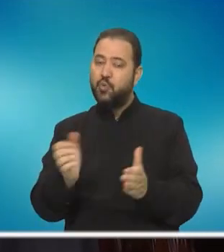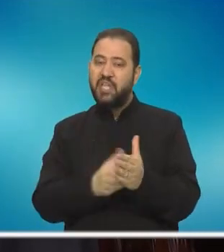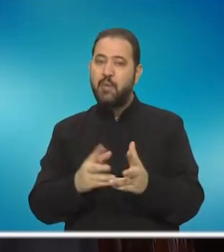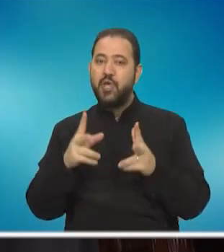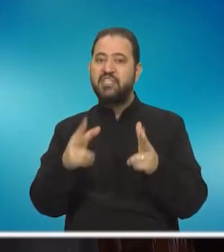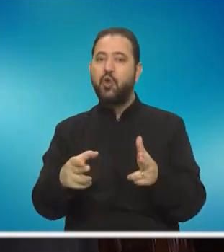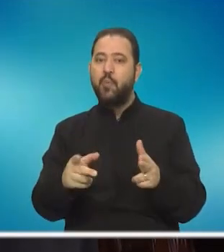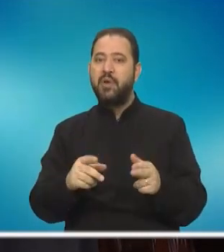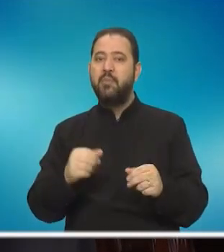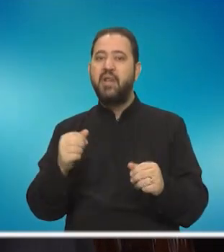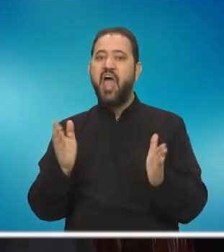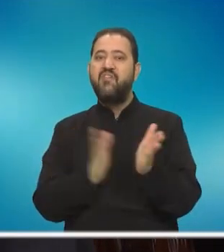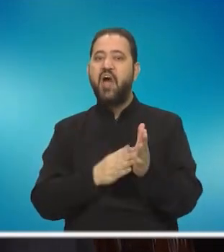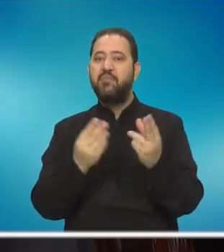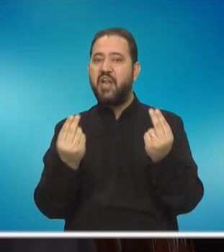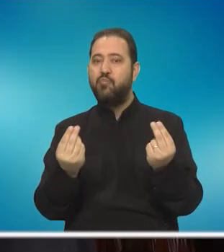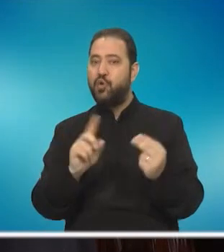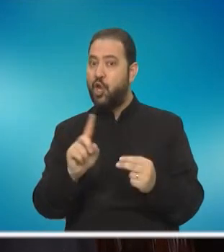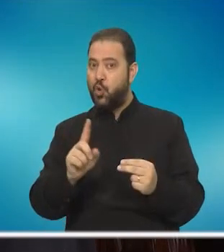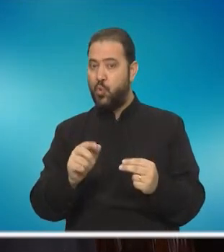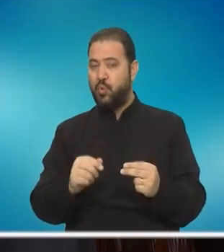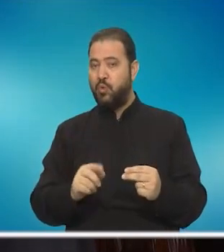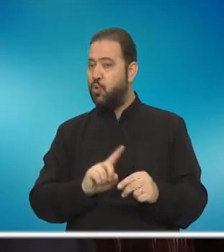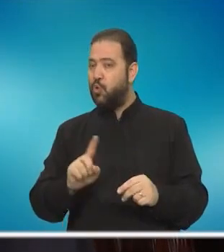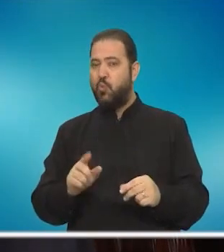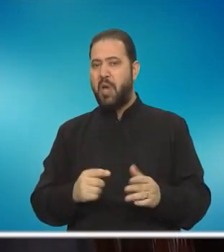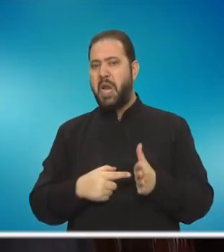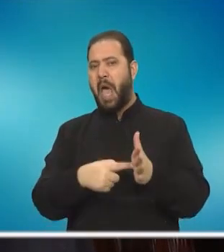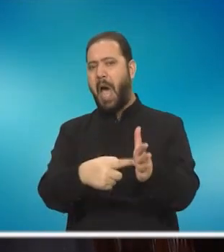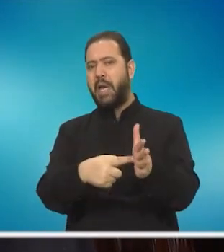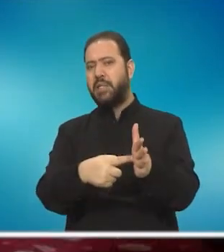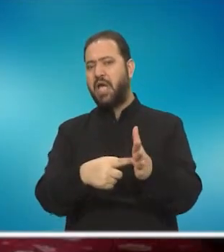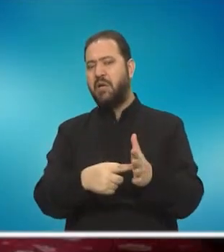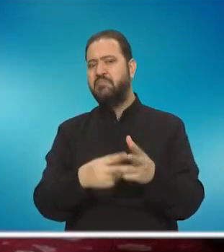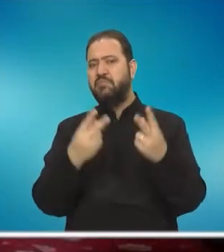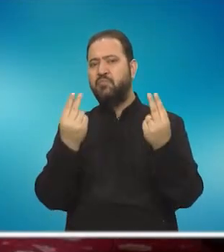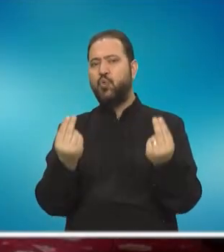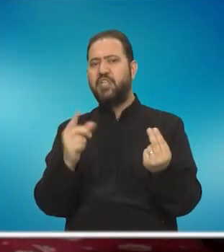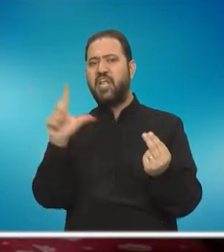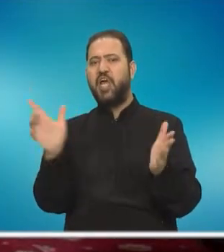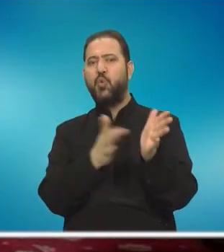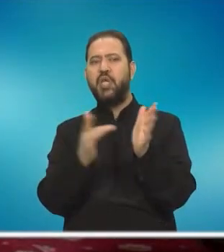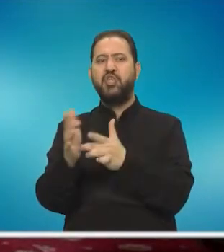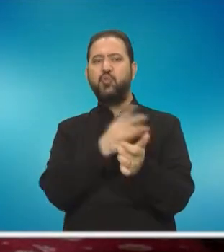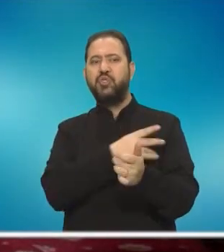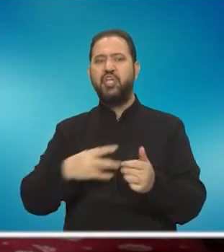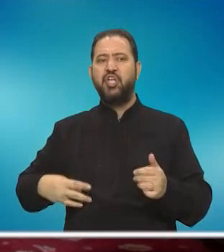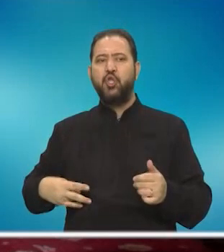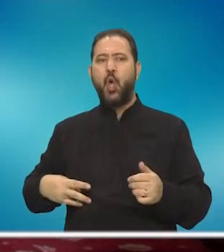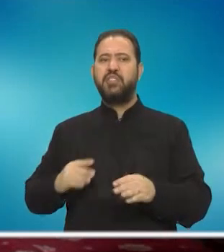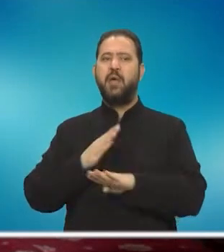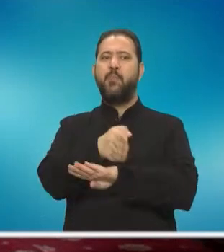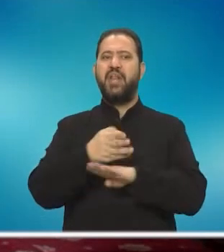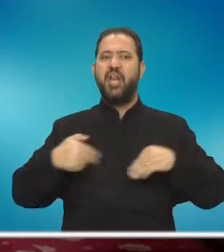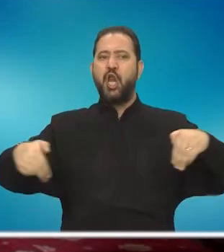să ne limităm doar la săvârșirea faptelor bune, doar la a exprima bunătatea lui Hristos, de fapt,